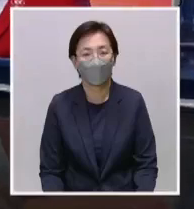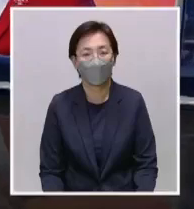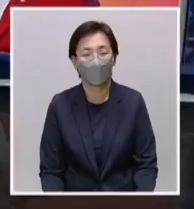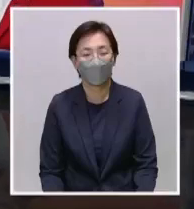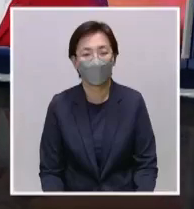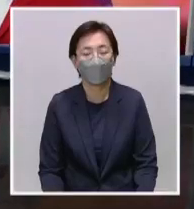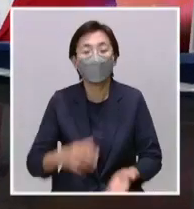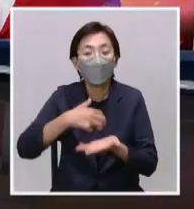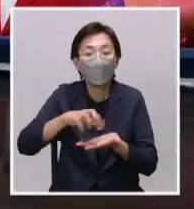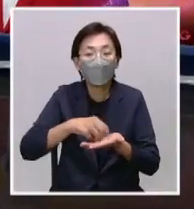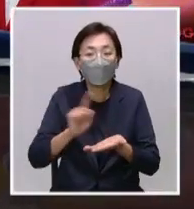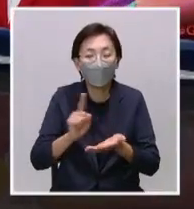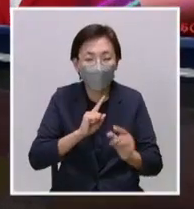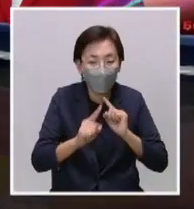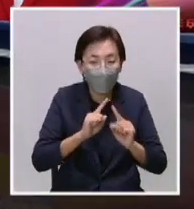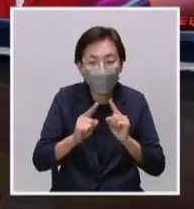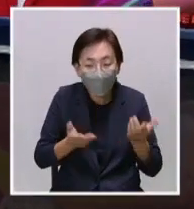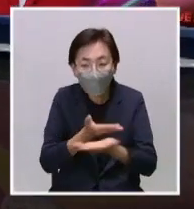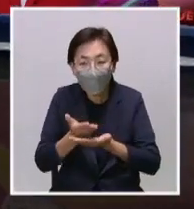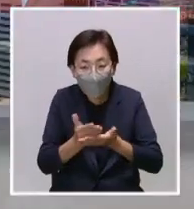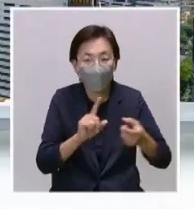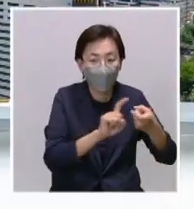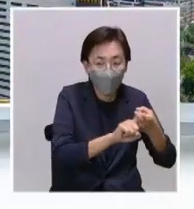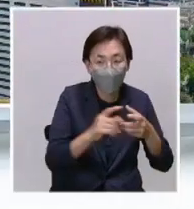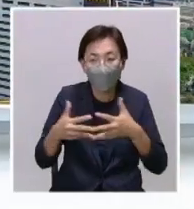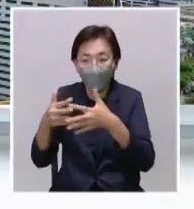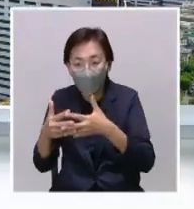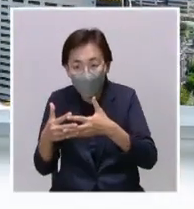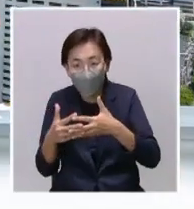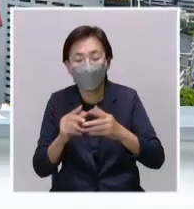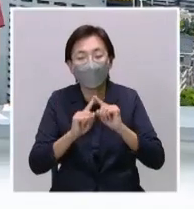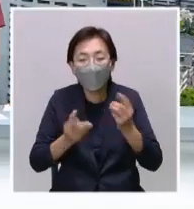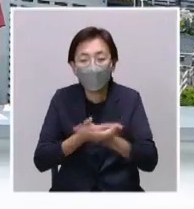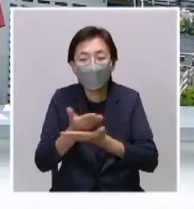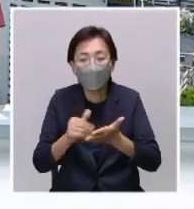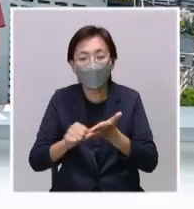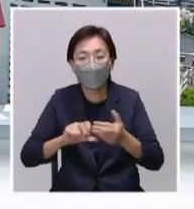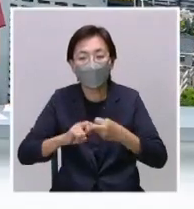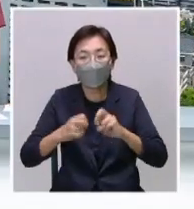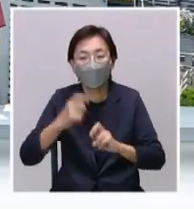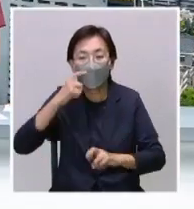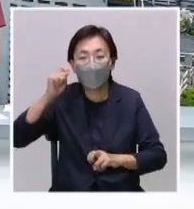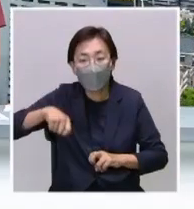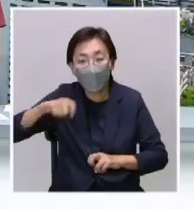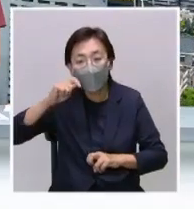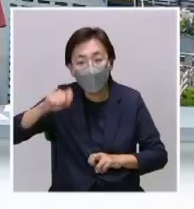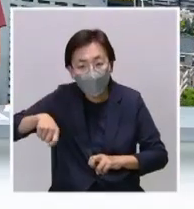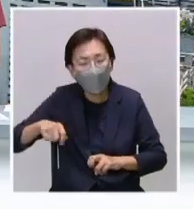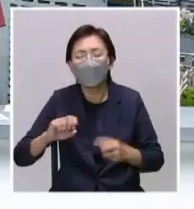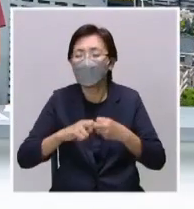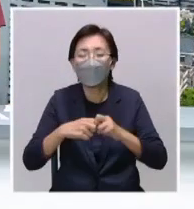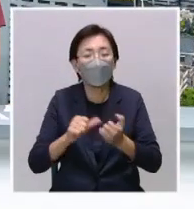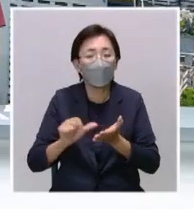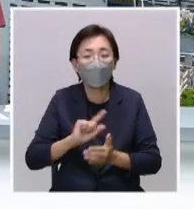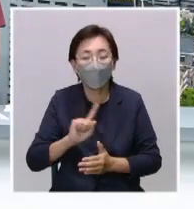ก็กลับมาติดตามความคืบหน้าการจราจรระหว่างรัสเซียกับสหรัฐเพื่อแก้ปัญหาที่ยูเครนนะครับวันล่าสุดนั้นจะมีความคืบหน้าเป็นอย่างไรบ้าง